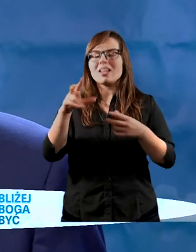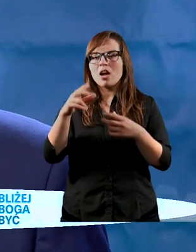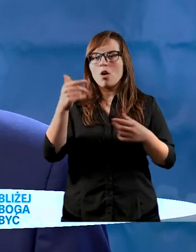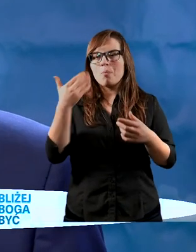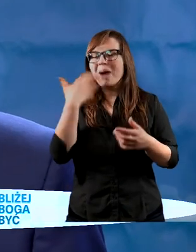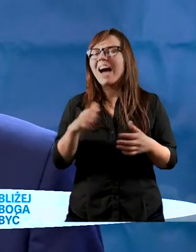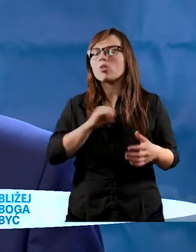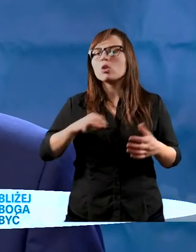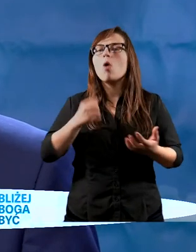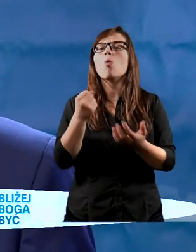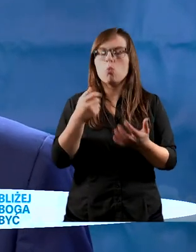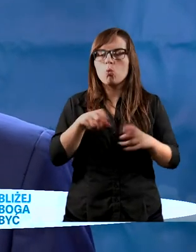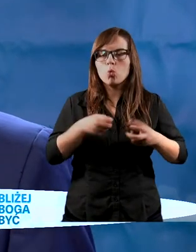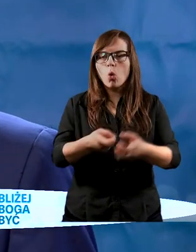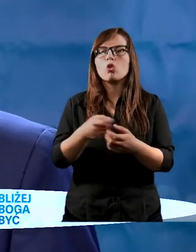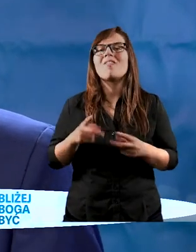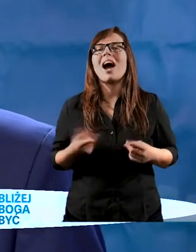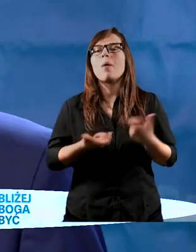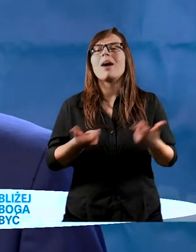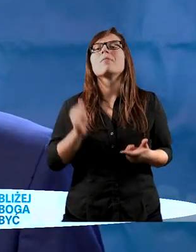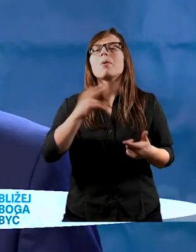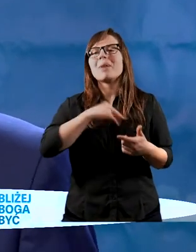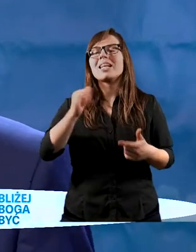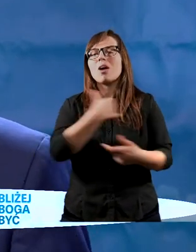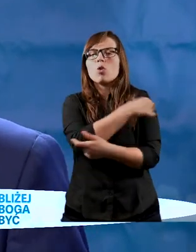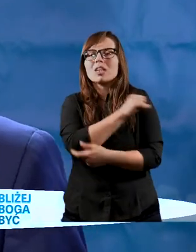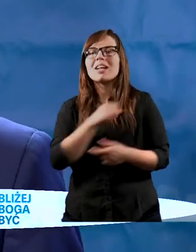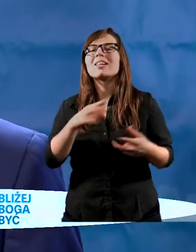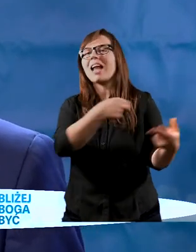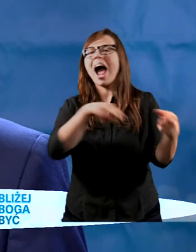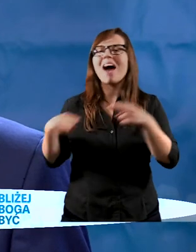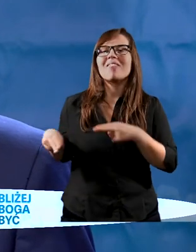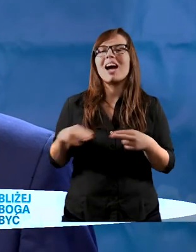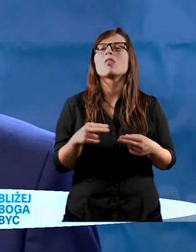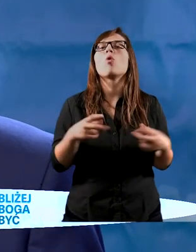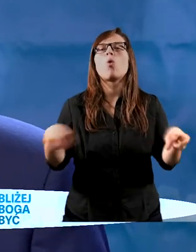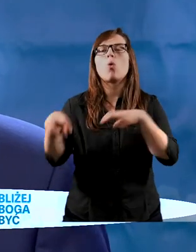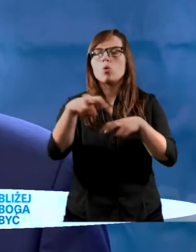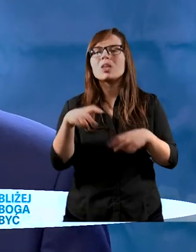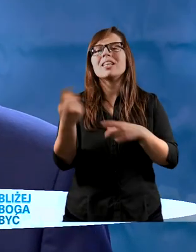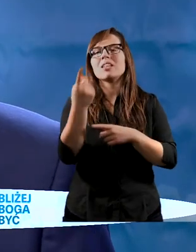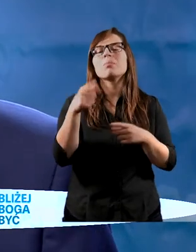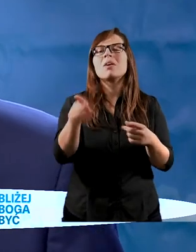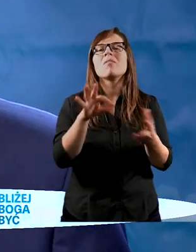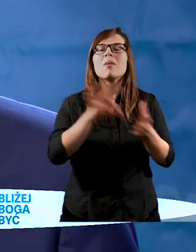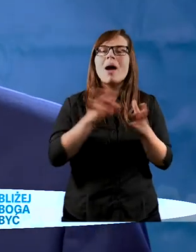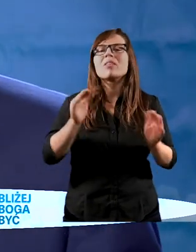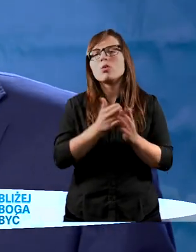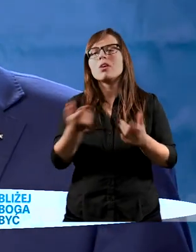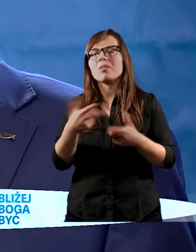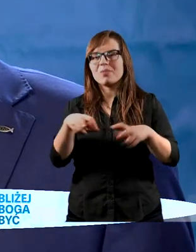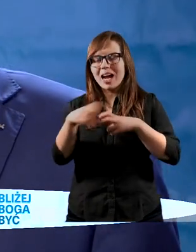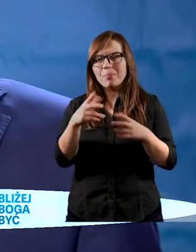bardziej się ugruntowała, ponieważ to my jako chrześcijanie najpierw nawracając ruszyliśmy z kolejnymi